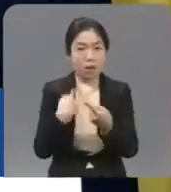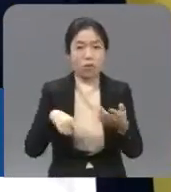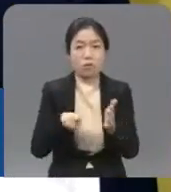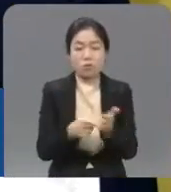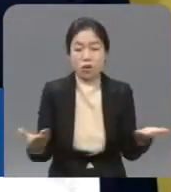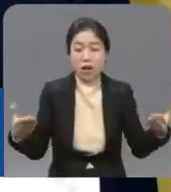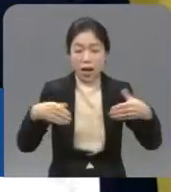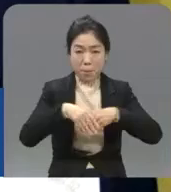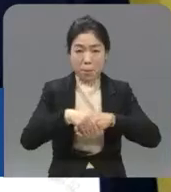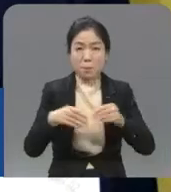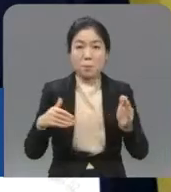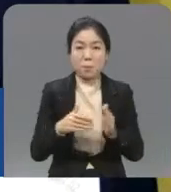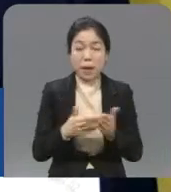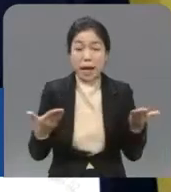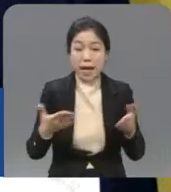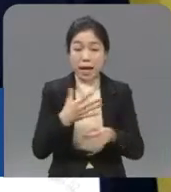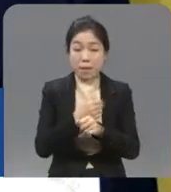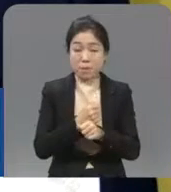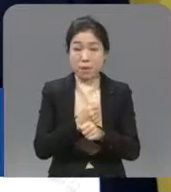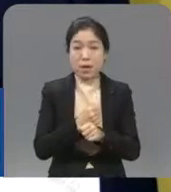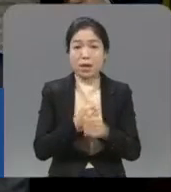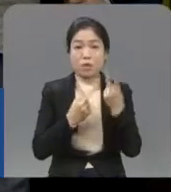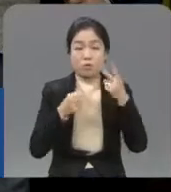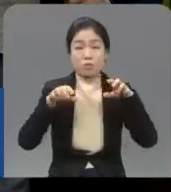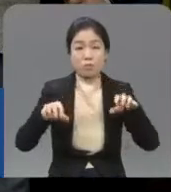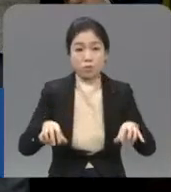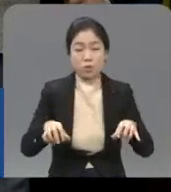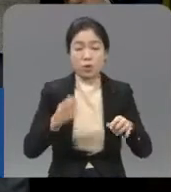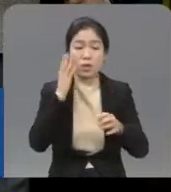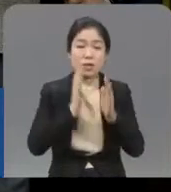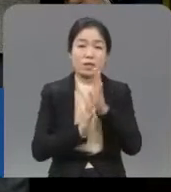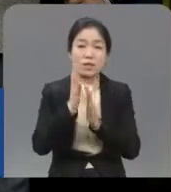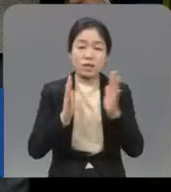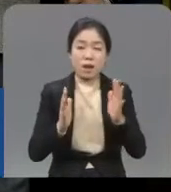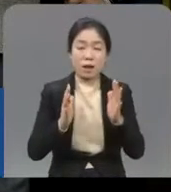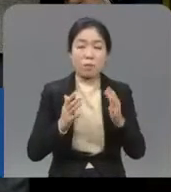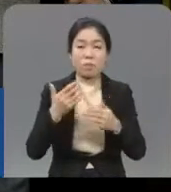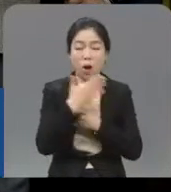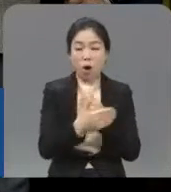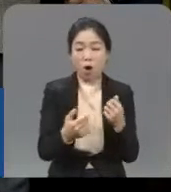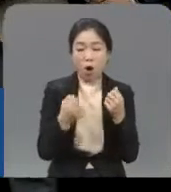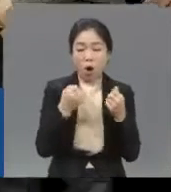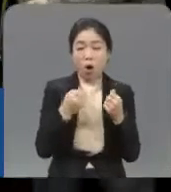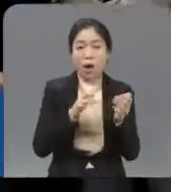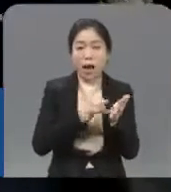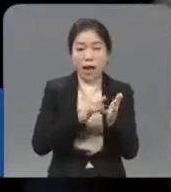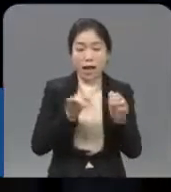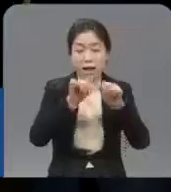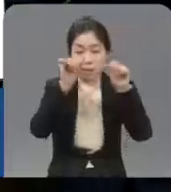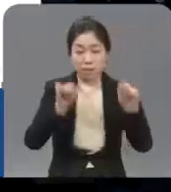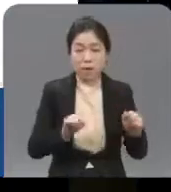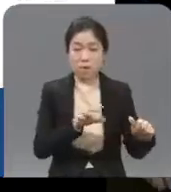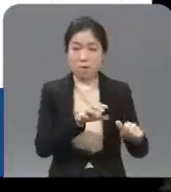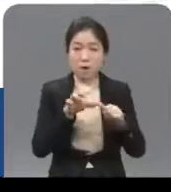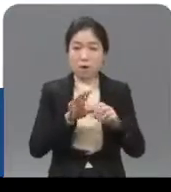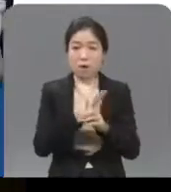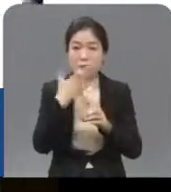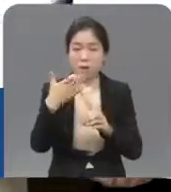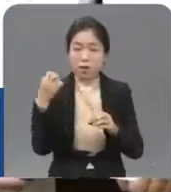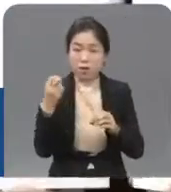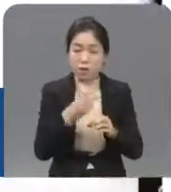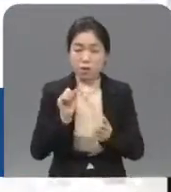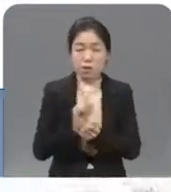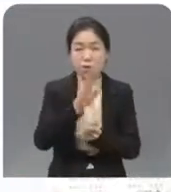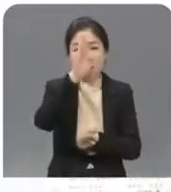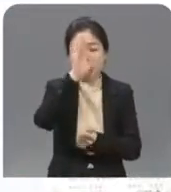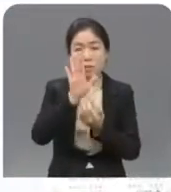체결했습니다. 이번 업무 협약을 통해 양 기관은 식물 기반 바이오 의약품 플랫폼을 활용해 코로나19를 포함한 감염병